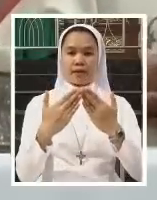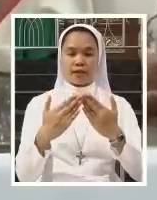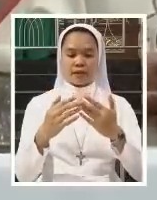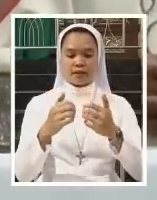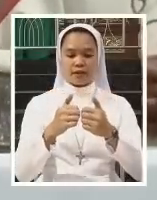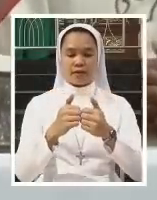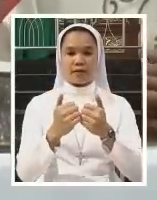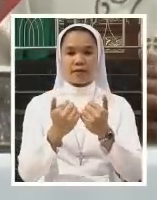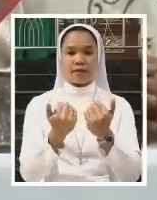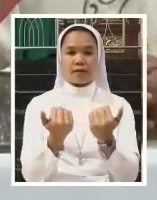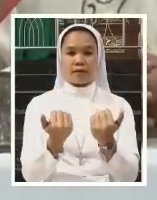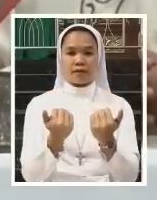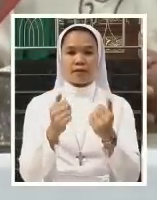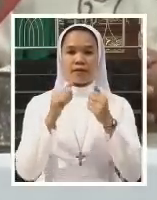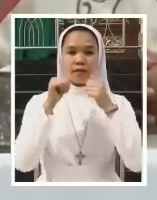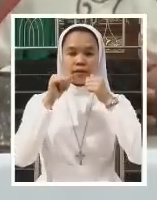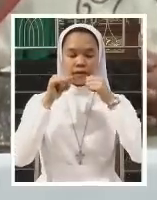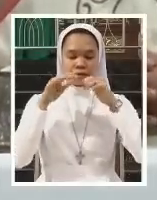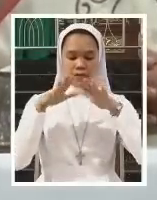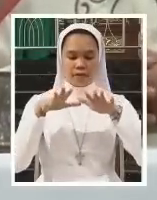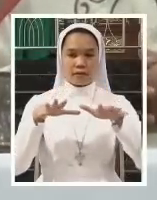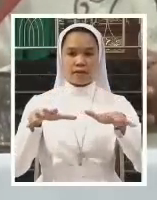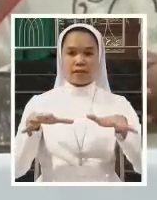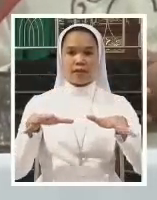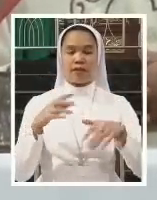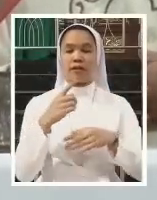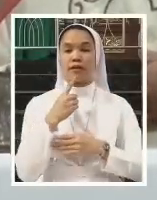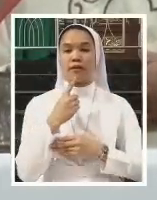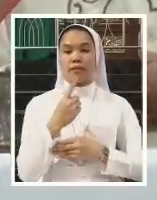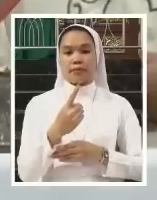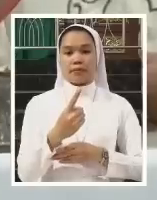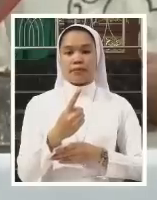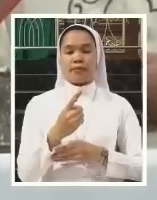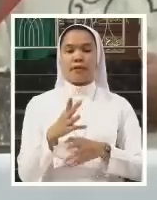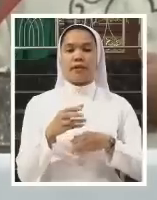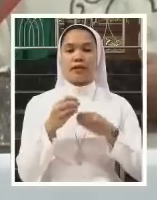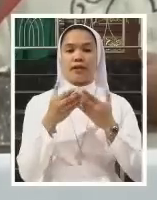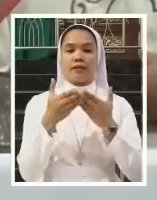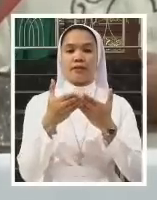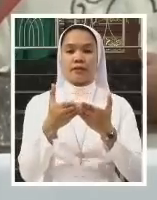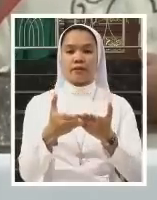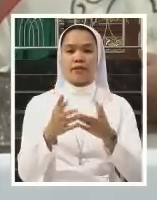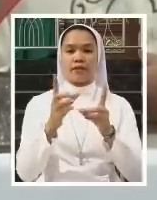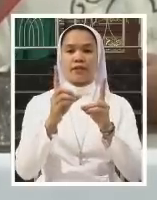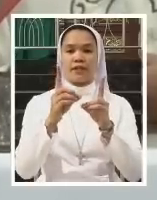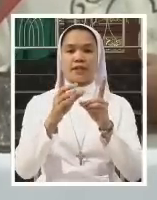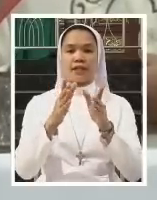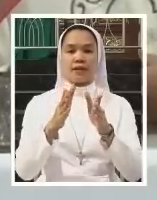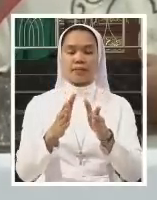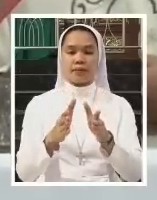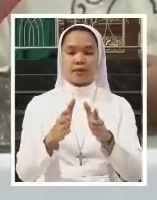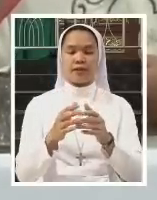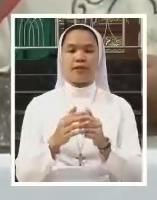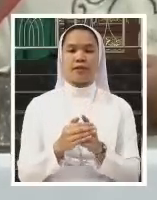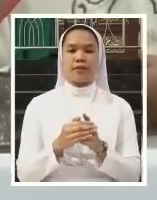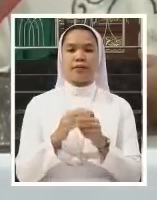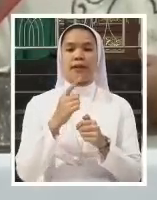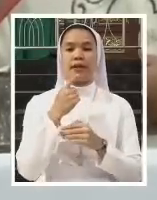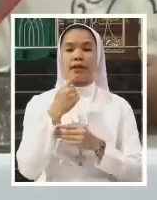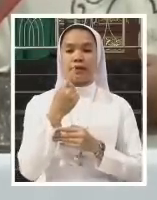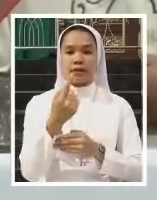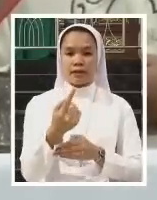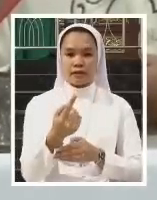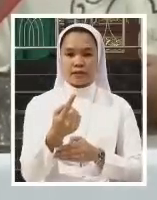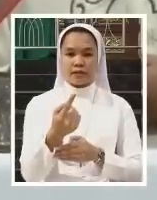binaak ini, nagbendisyon, binaak asin itinao sa siya mga disipulos na ang